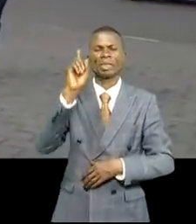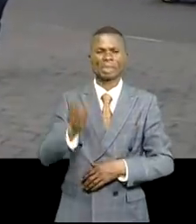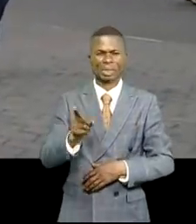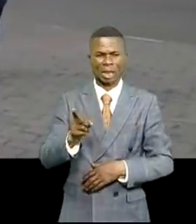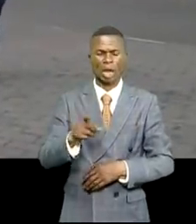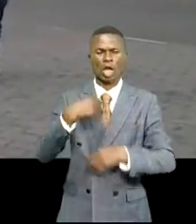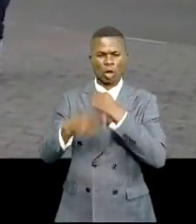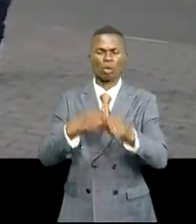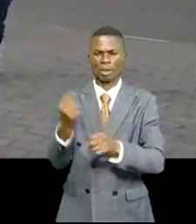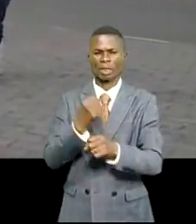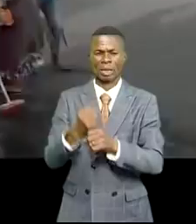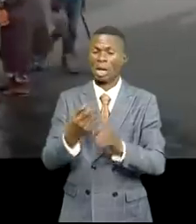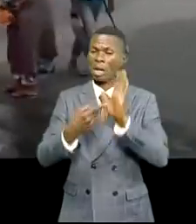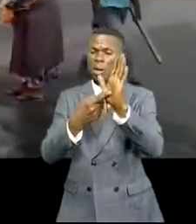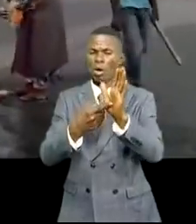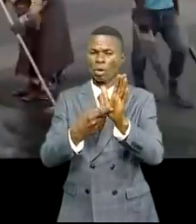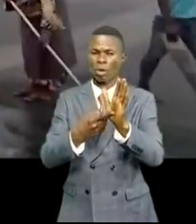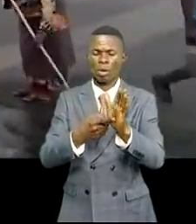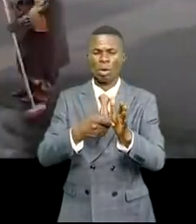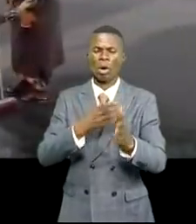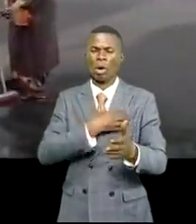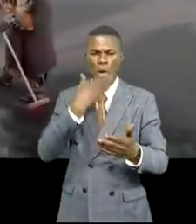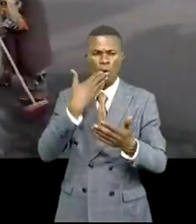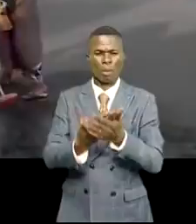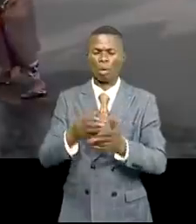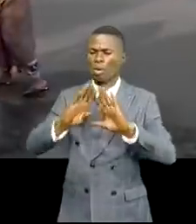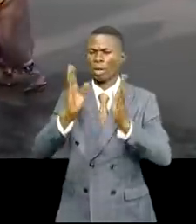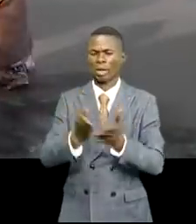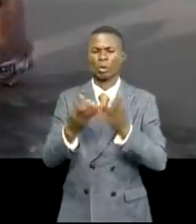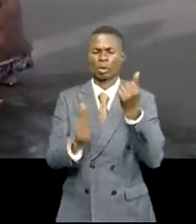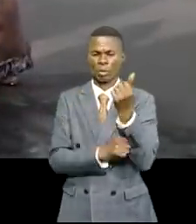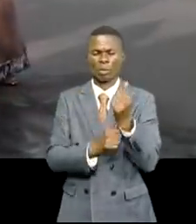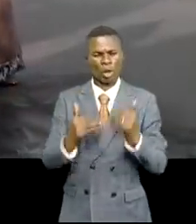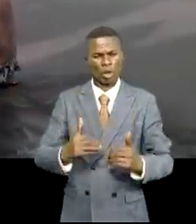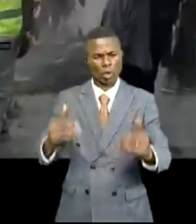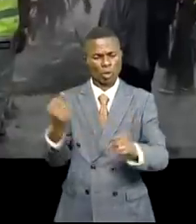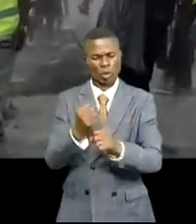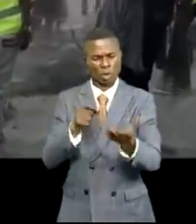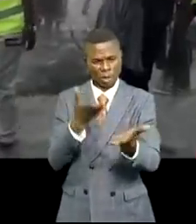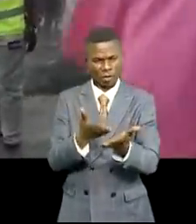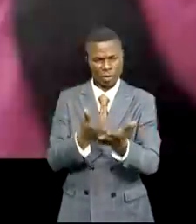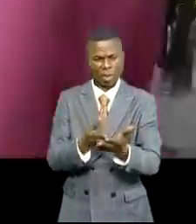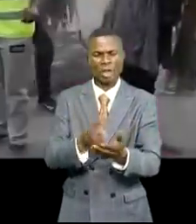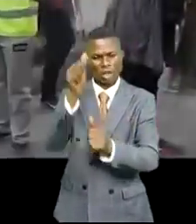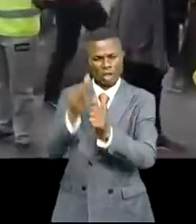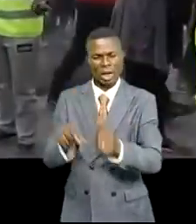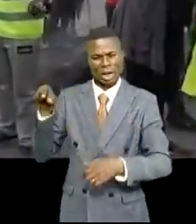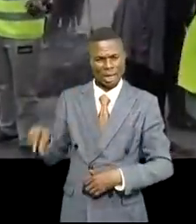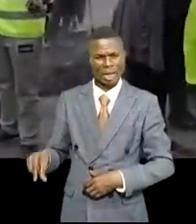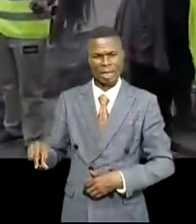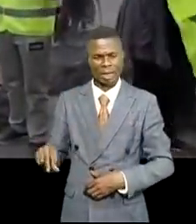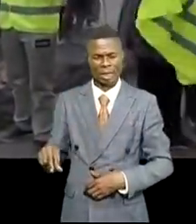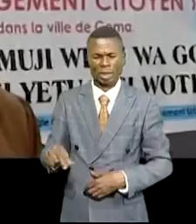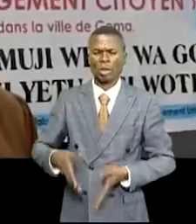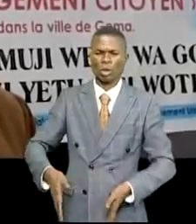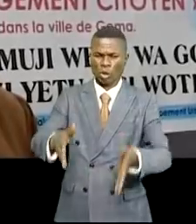déjà ce travail pour montrer l'exemple à toute la population. Et nous allons continuer cette activité quartier par quartier, sur les